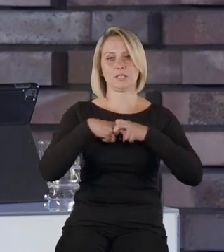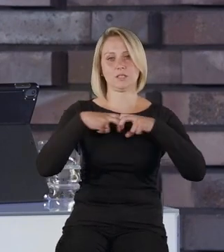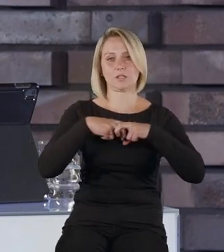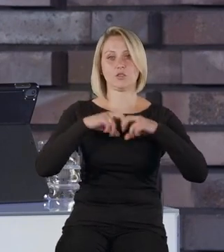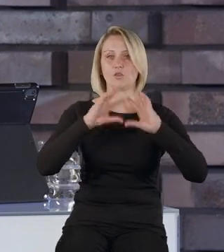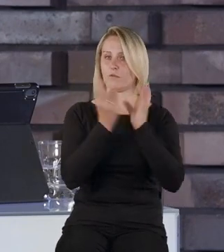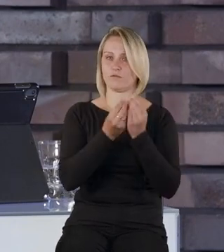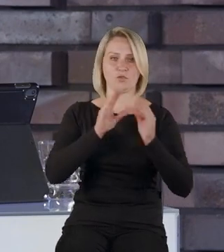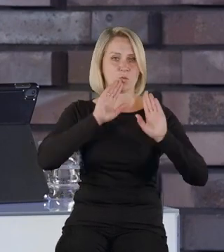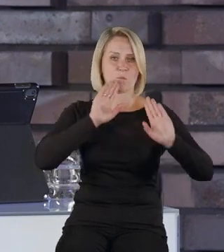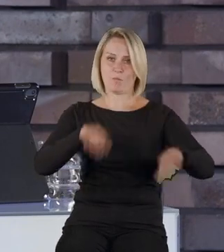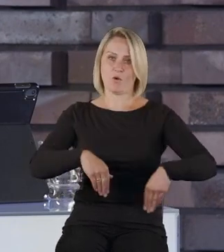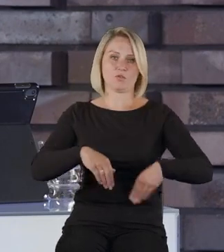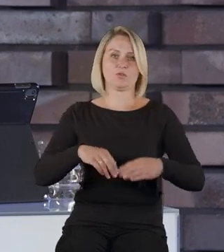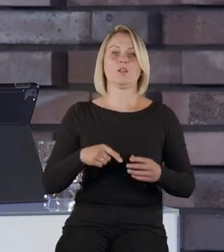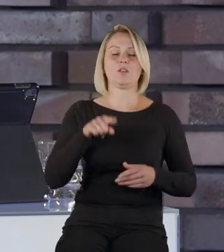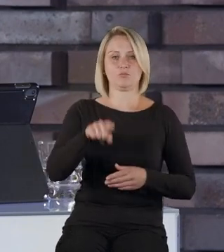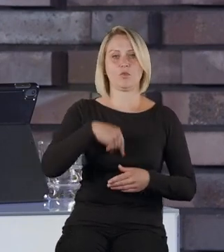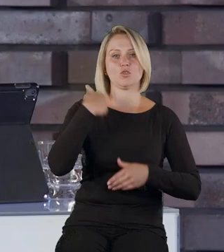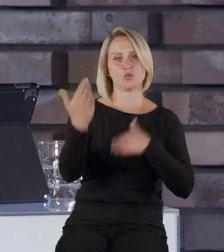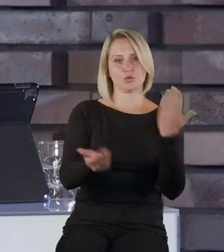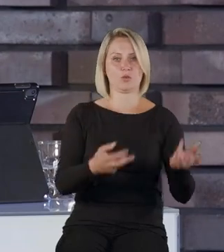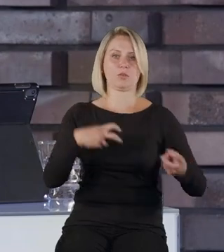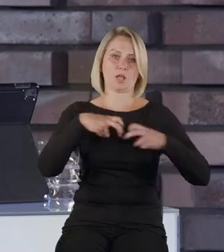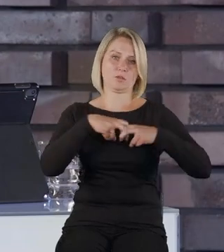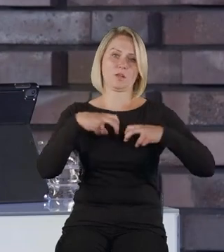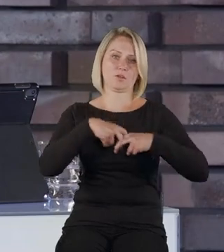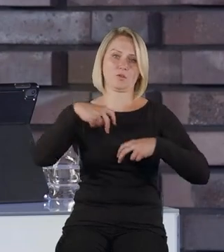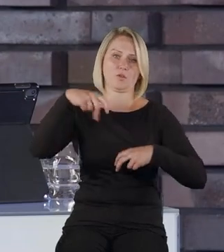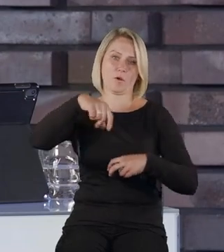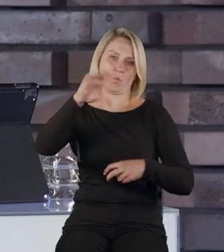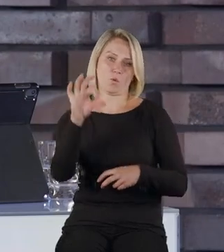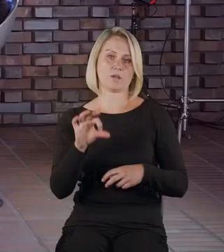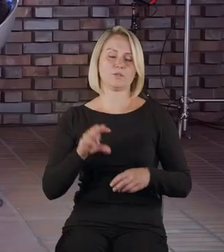dla Was dostępne na stronie internetowej Uniwersytetu Śląskiego.